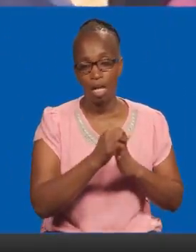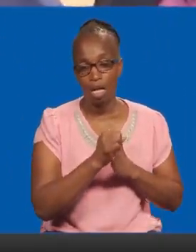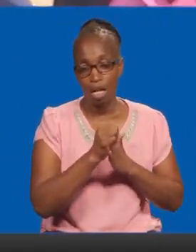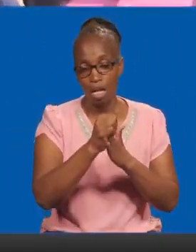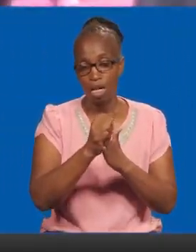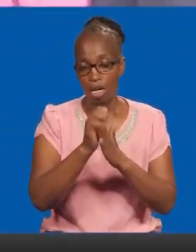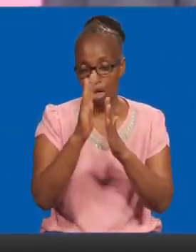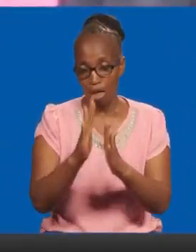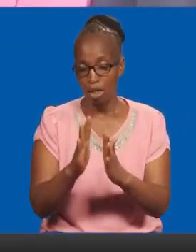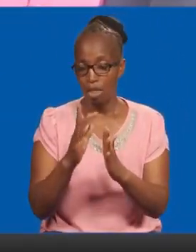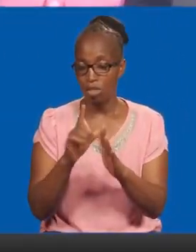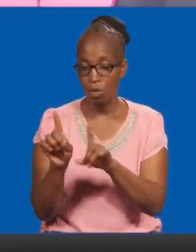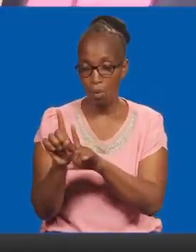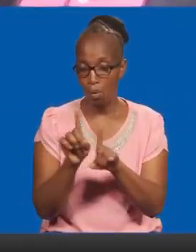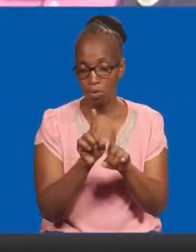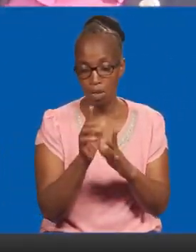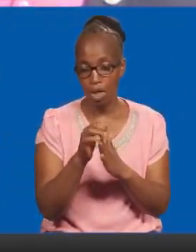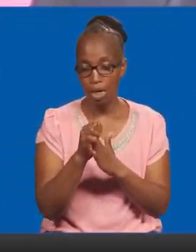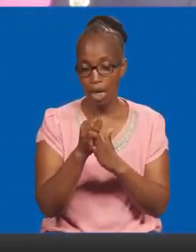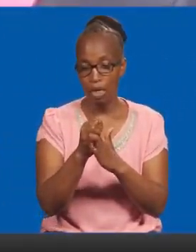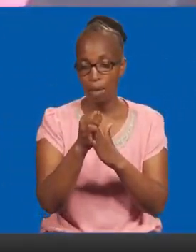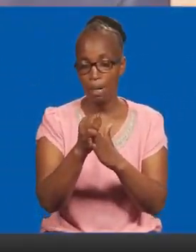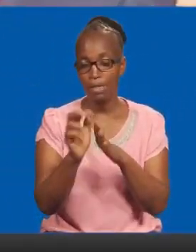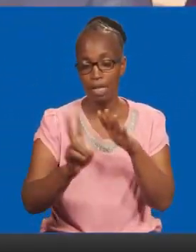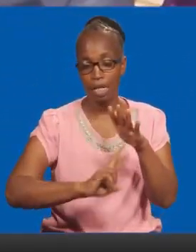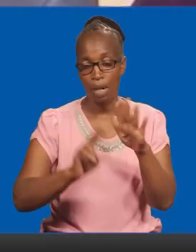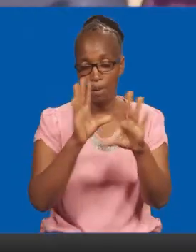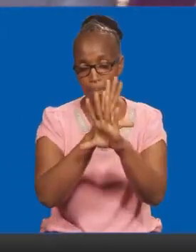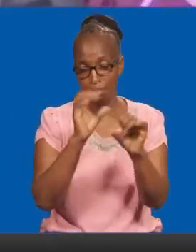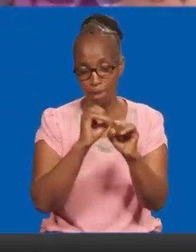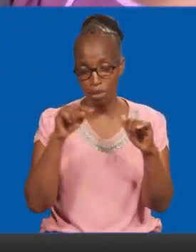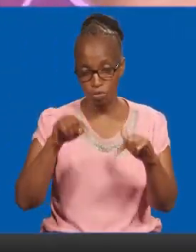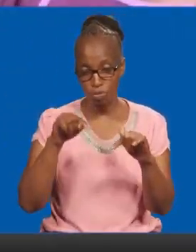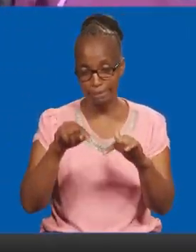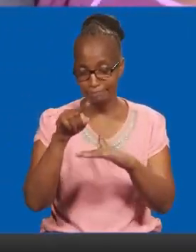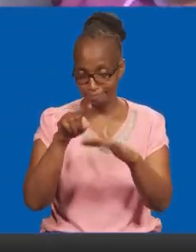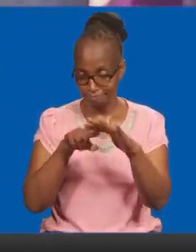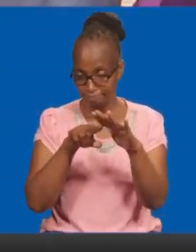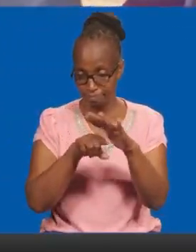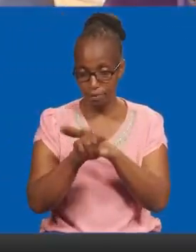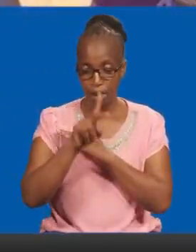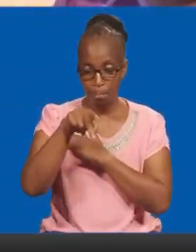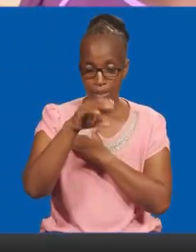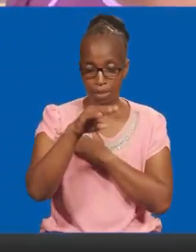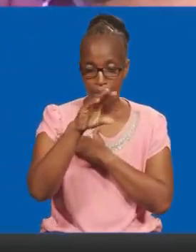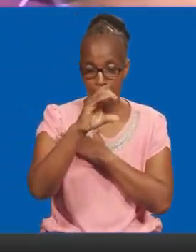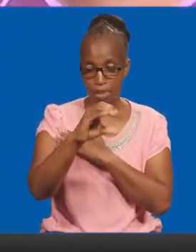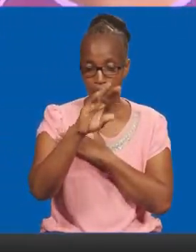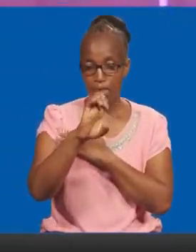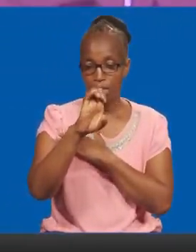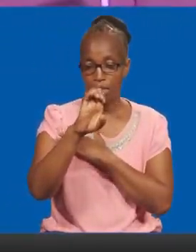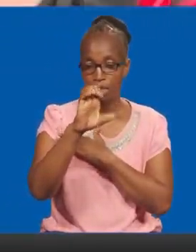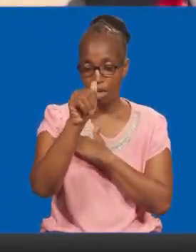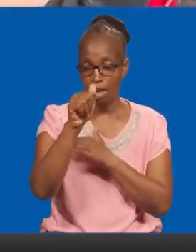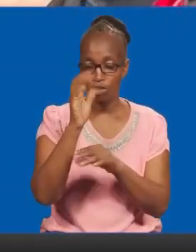Baadhi ya viongozi wakiongozwa na naibu wa rais Rigathi Gachagua wamejumuika katika kanisa la PCEA Roysambu, kaunti ya Nairobi,